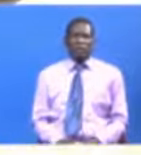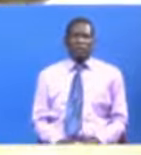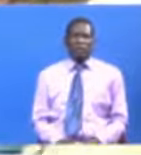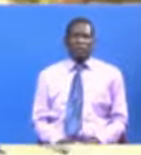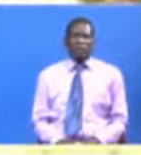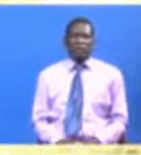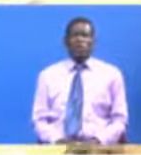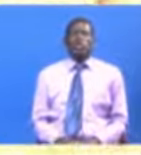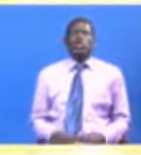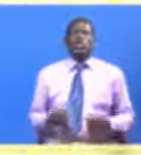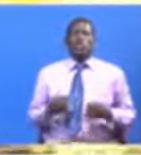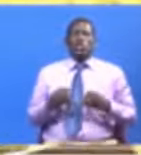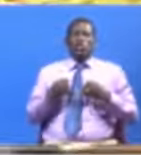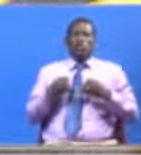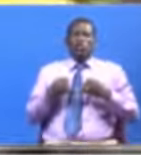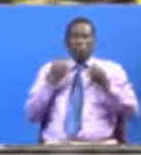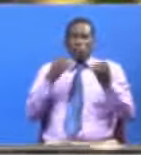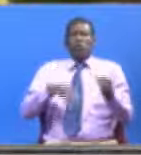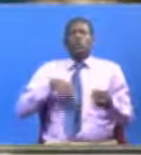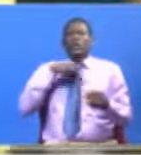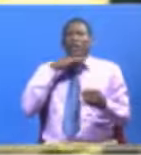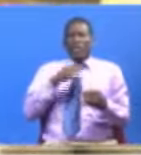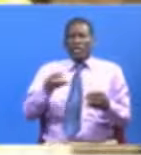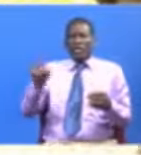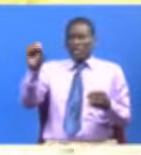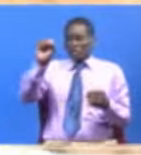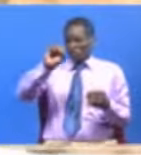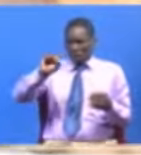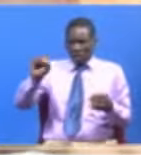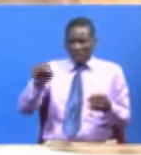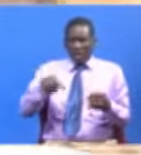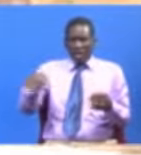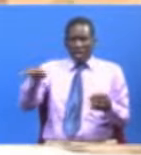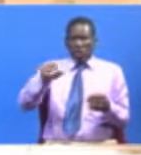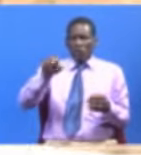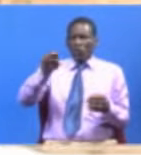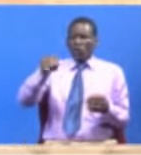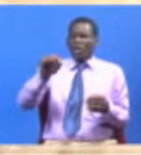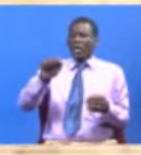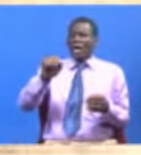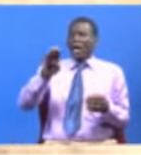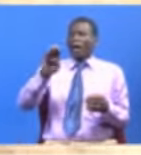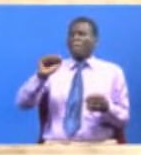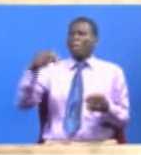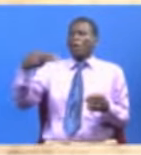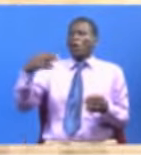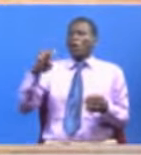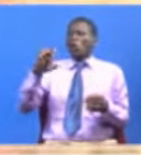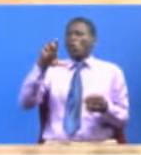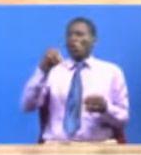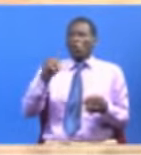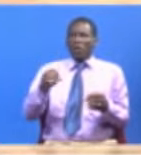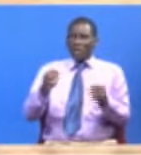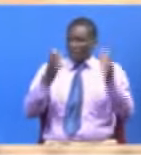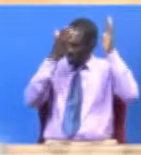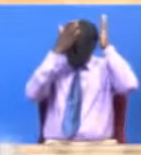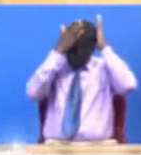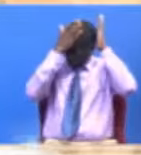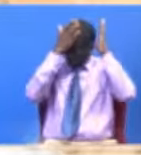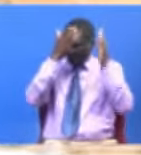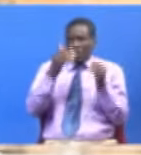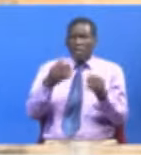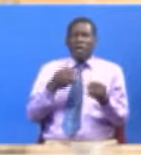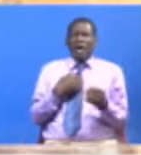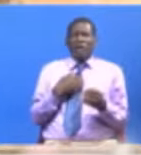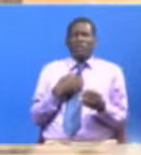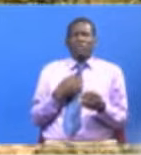Habari za kifo chake nyumbani kwao Shironyanga, eneo la Navaholo, Kakamega, zilitikisa kijiji chote wakiwemo